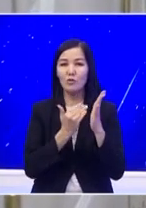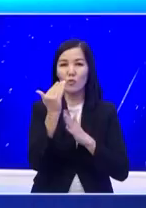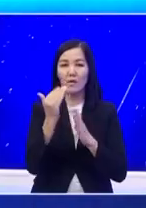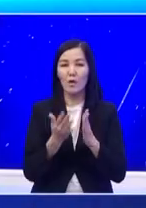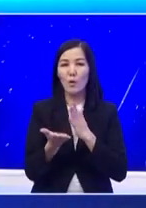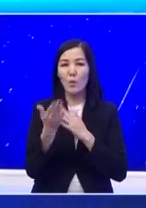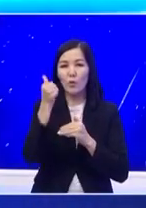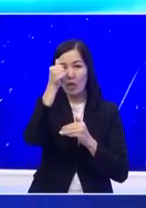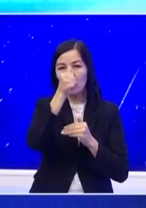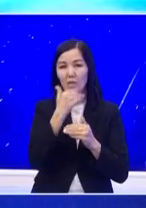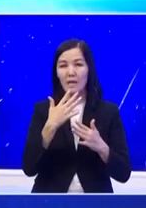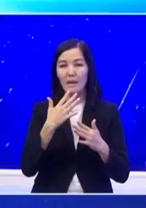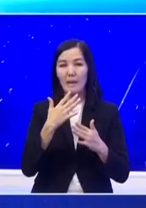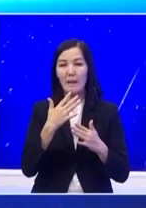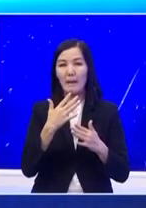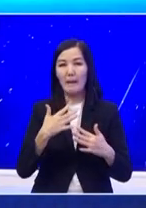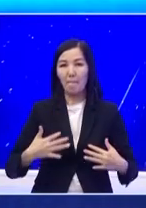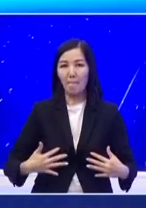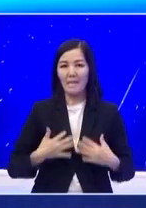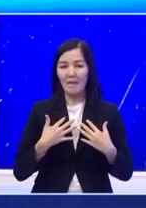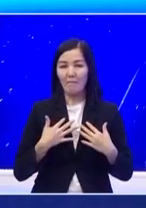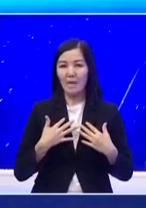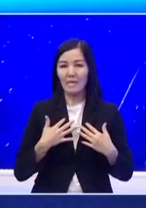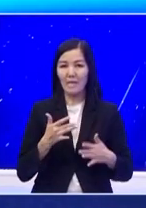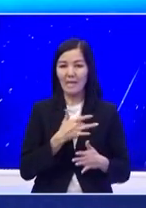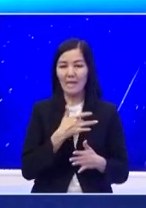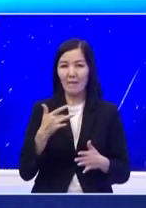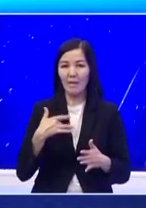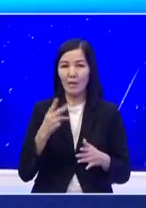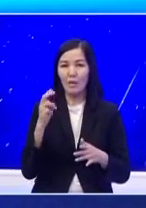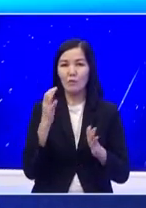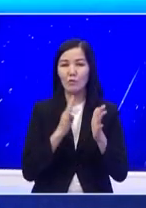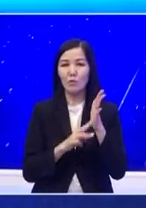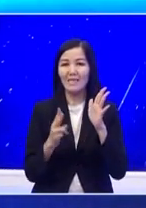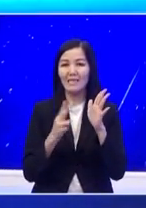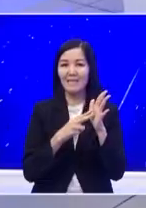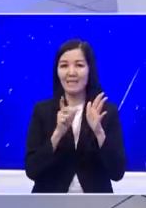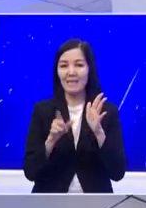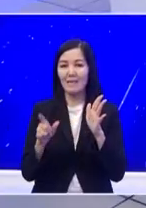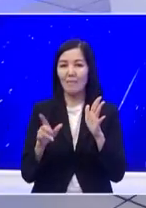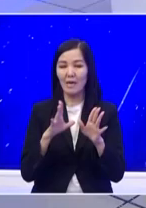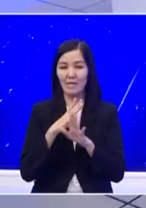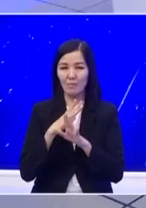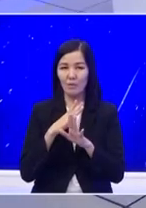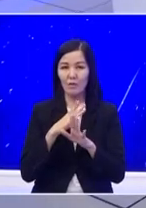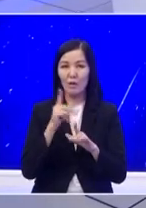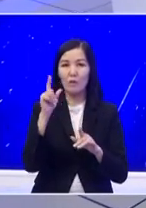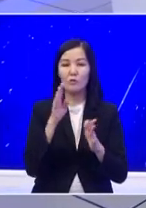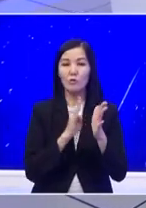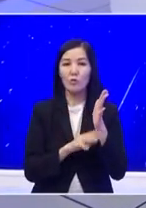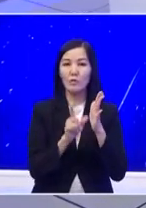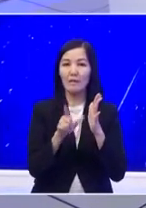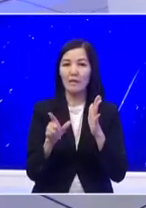жылы пневмониямен 98 адам қайтыс болса, биыл өкінішке орай 190 адам көз